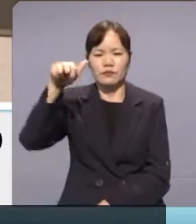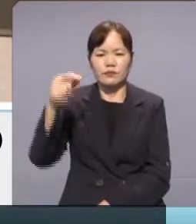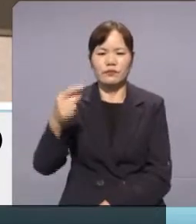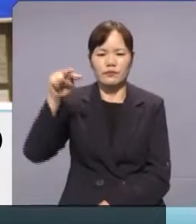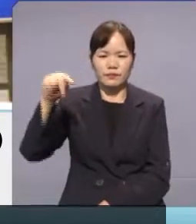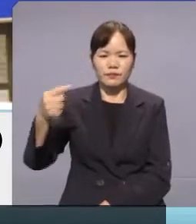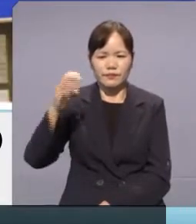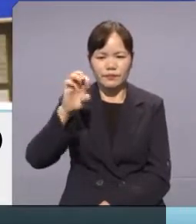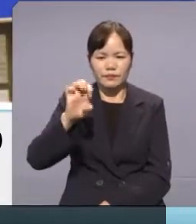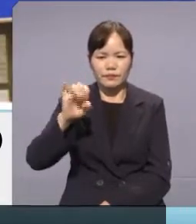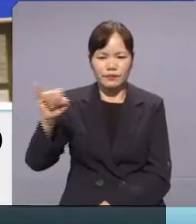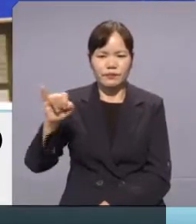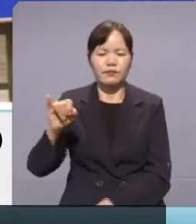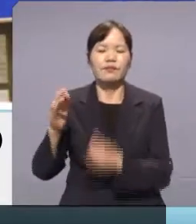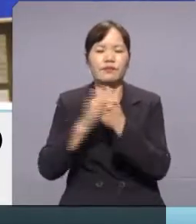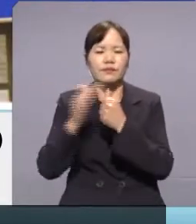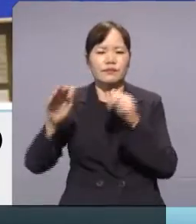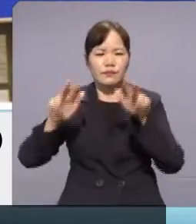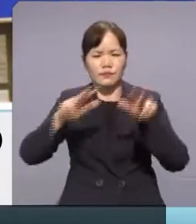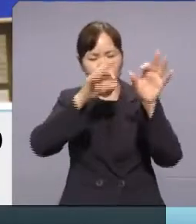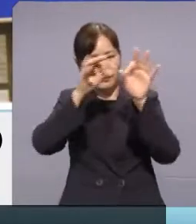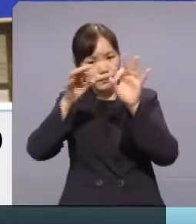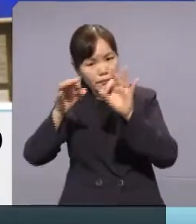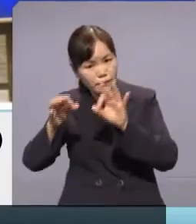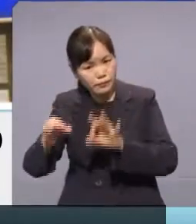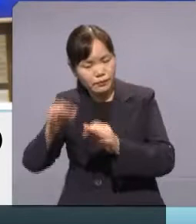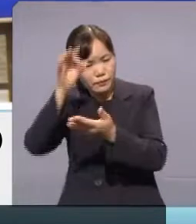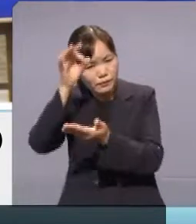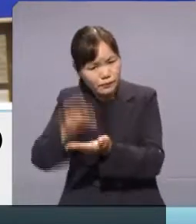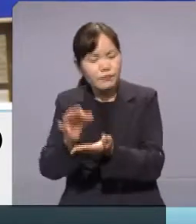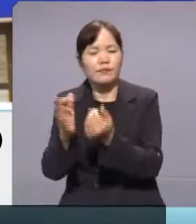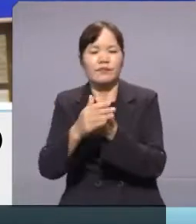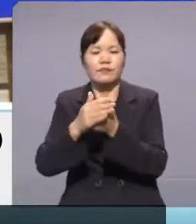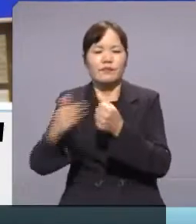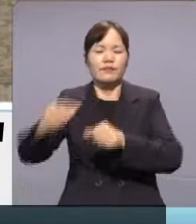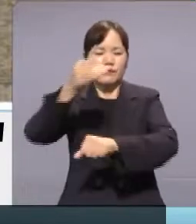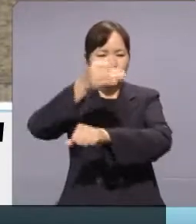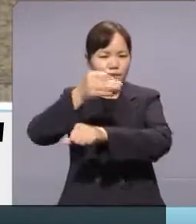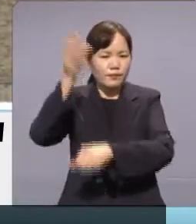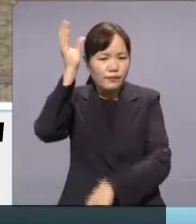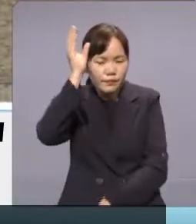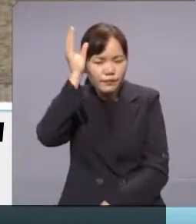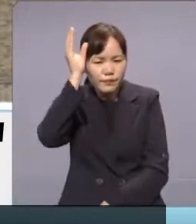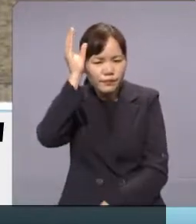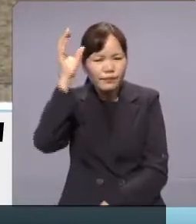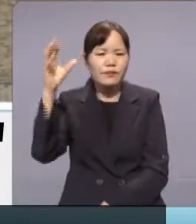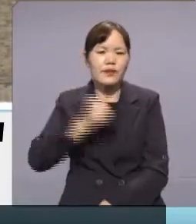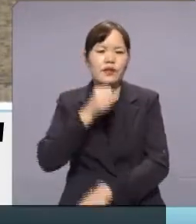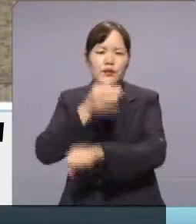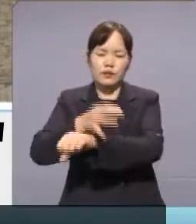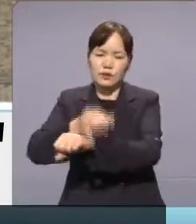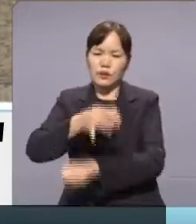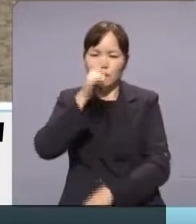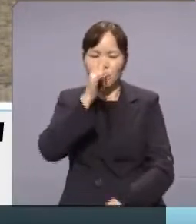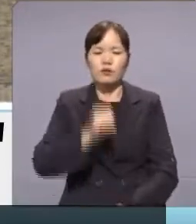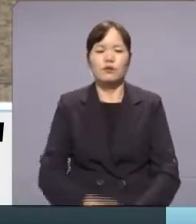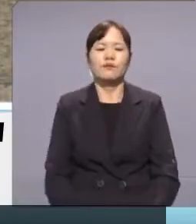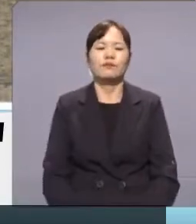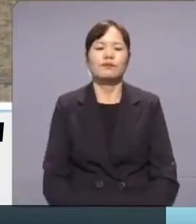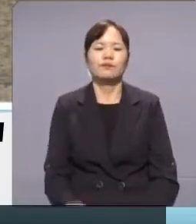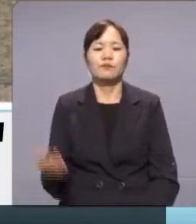때문에 매력적으로 가격적인 메리트가 있어서 네. 이것들에 대한 부분들이 들어오는데 아니 그럼 왜